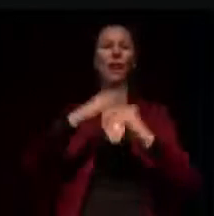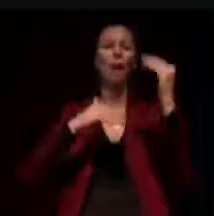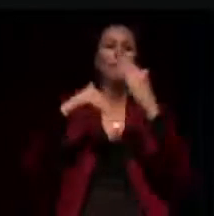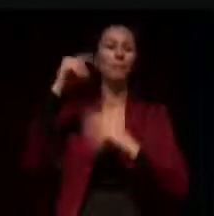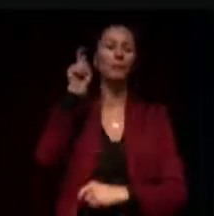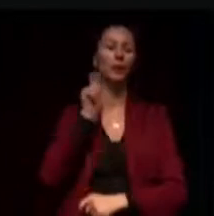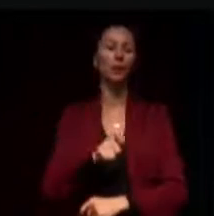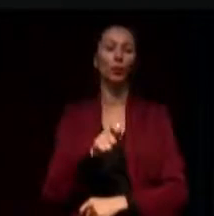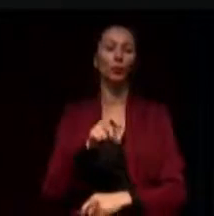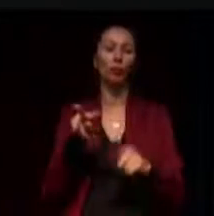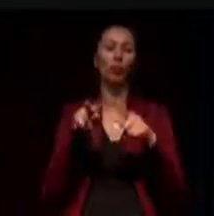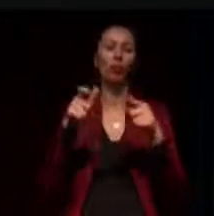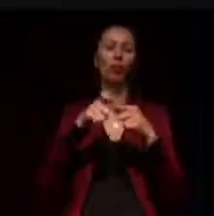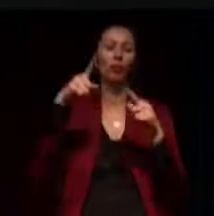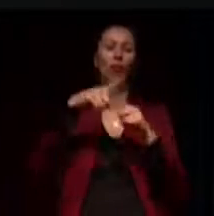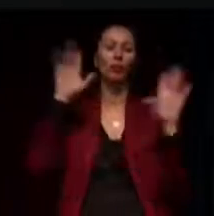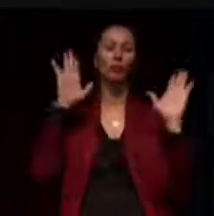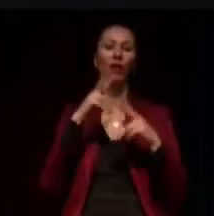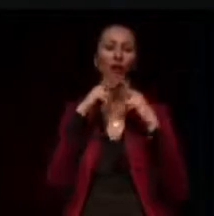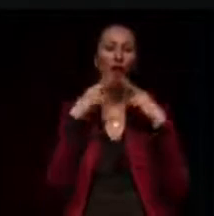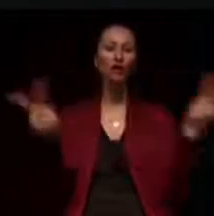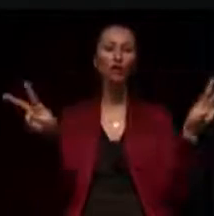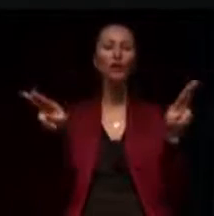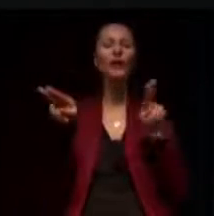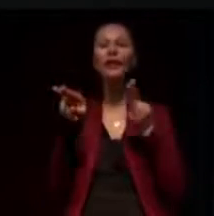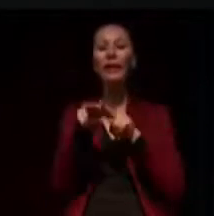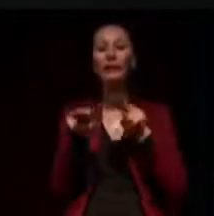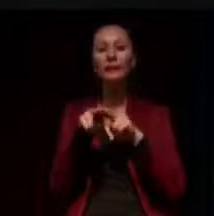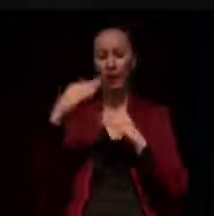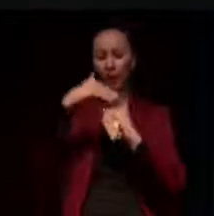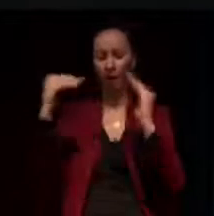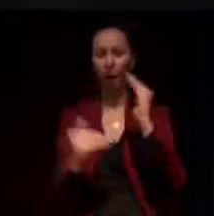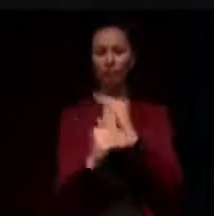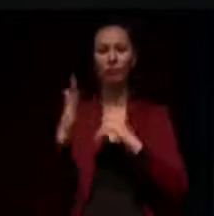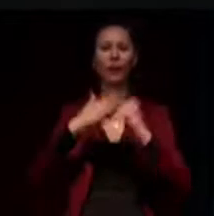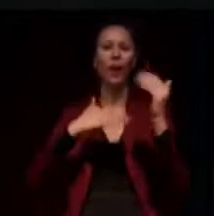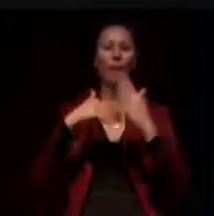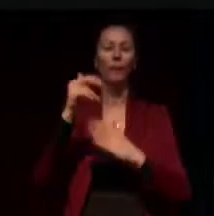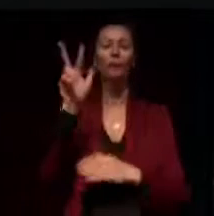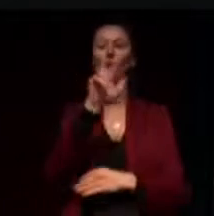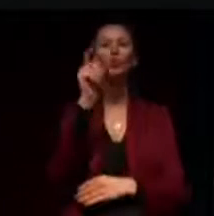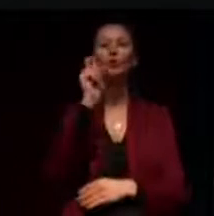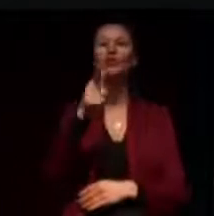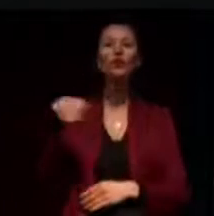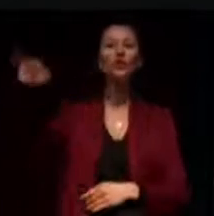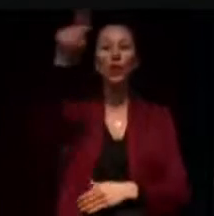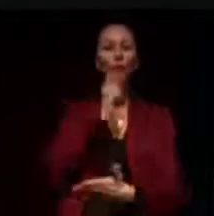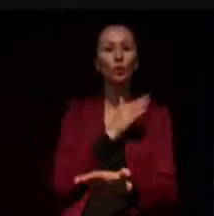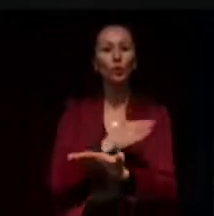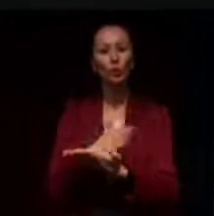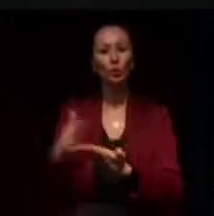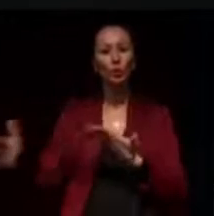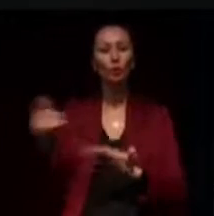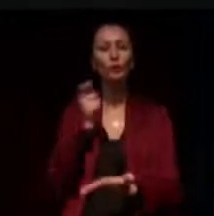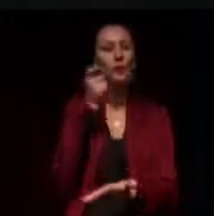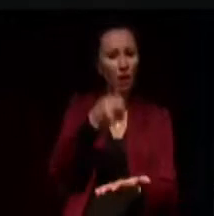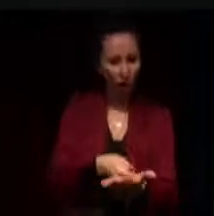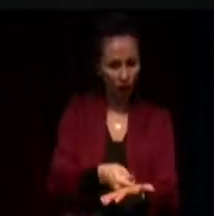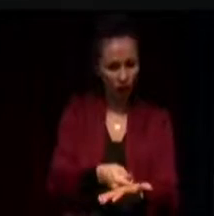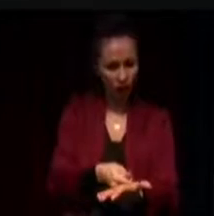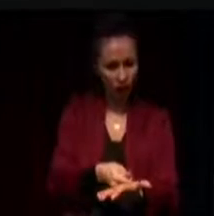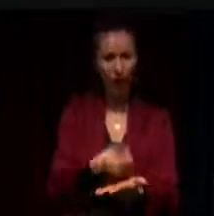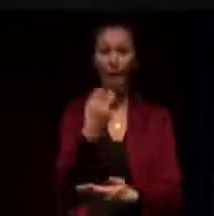arkadaşlar. Net, açık, kentsel altyapı yapıyoruz. 30 ilçede sürdürdüğümüz